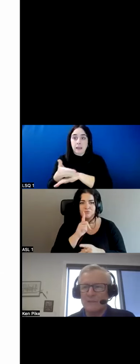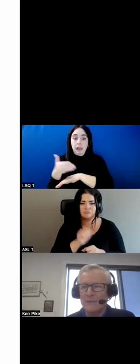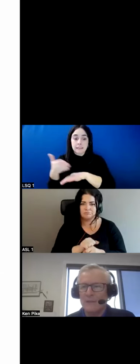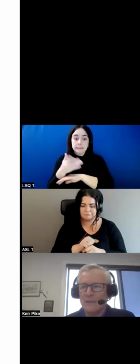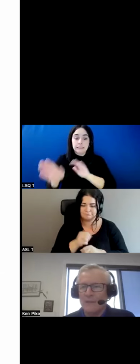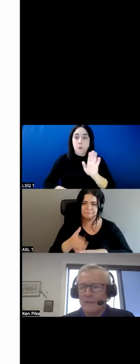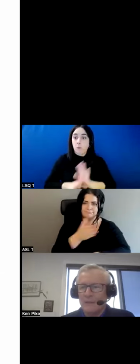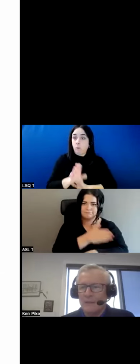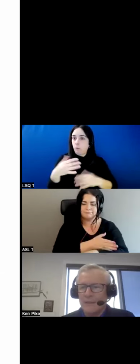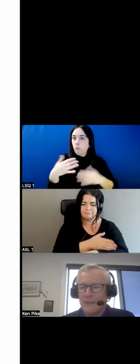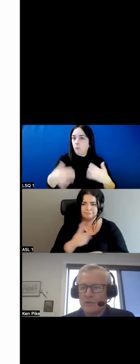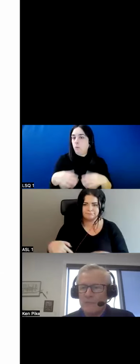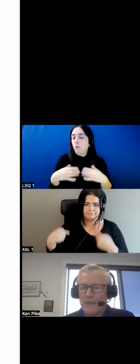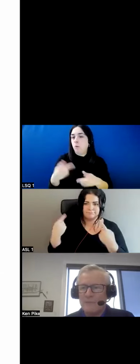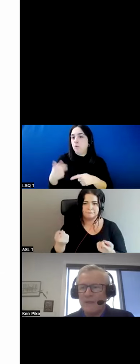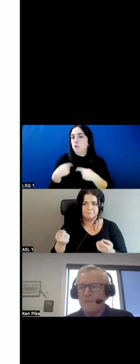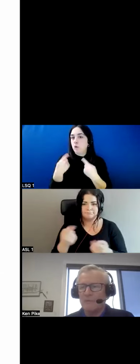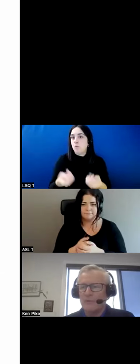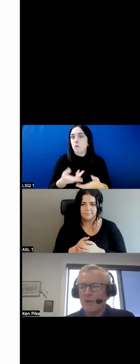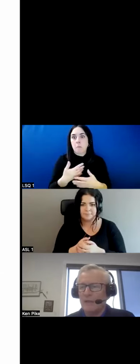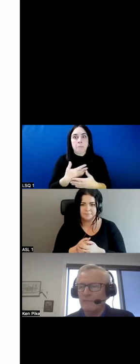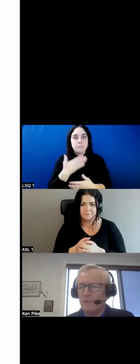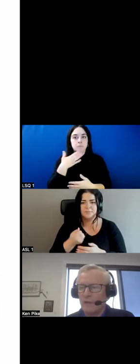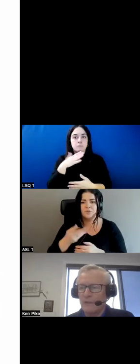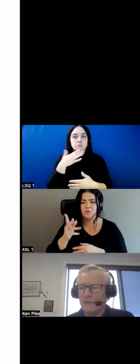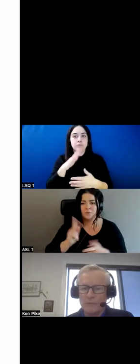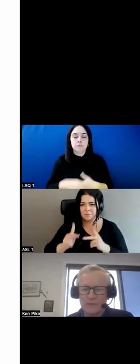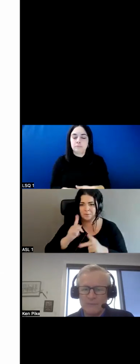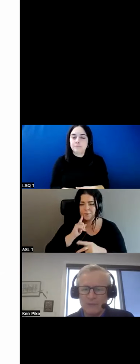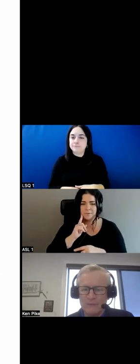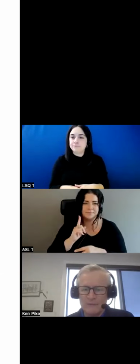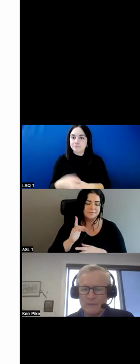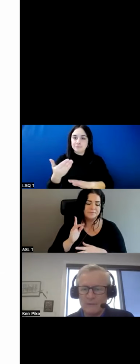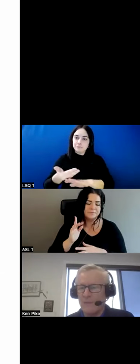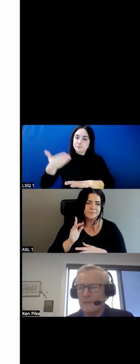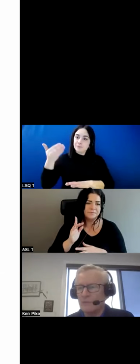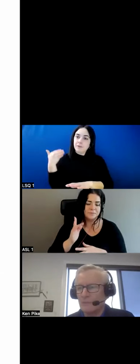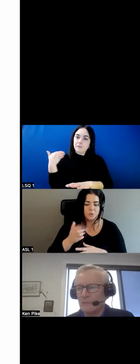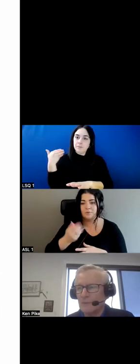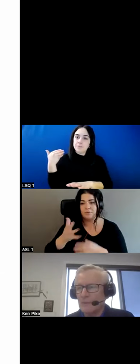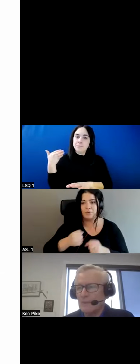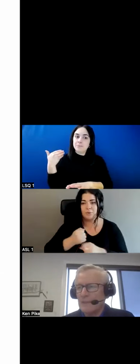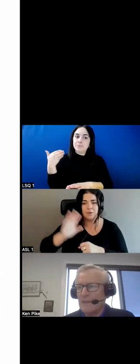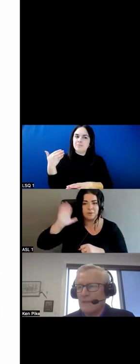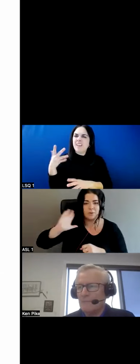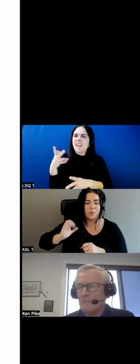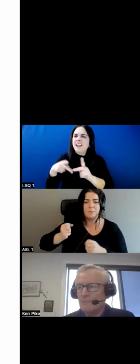a déjà beaucoup progressé. Par le passé, beaucoup de gens ne vivaient pas assez longtemps pour